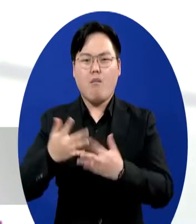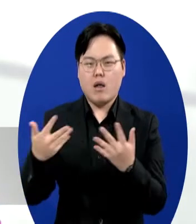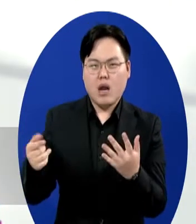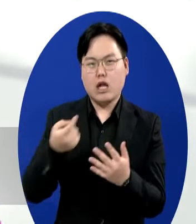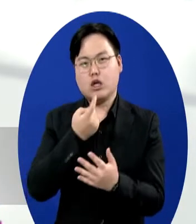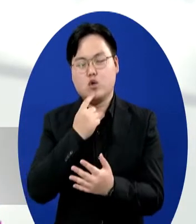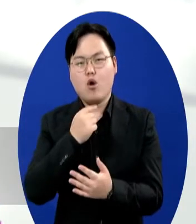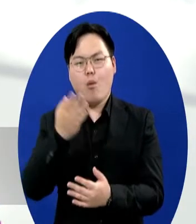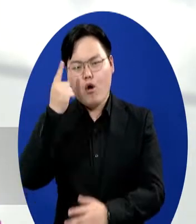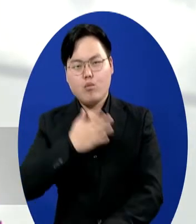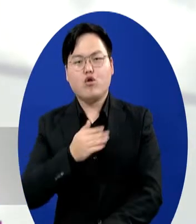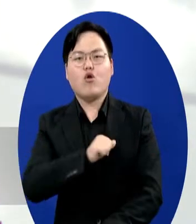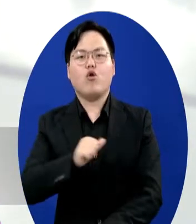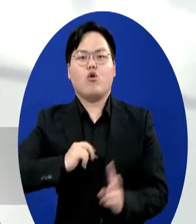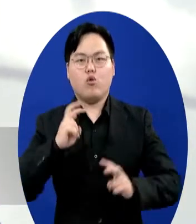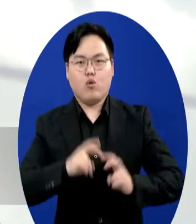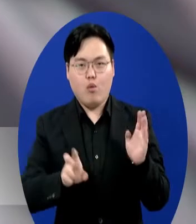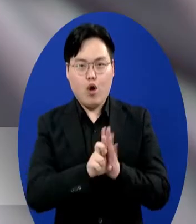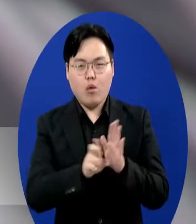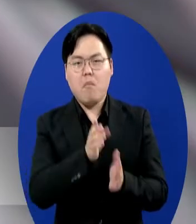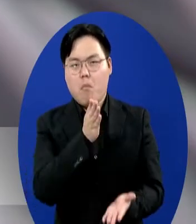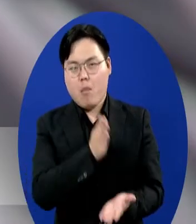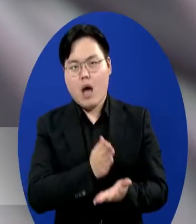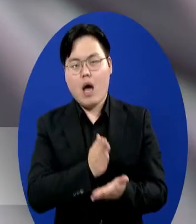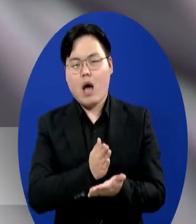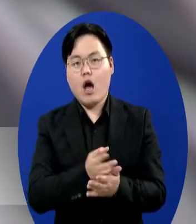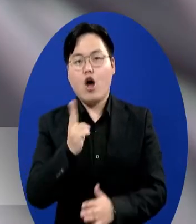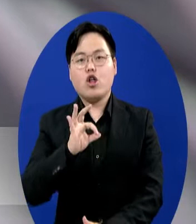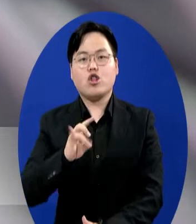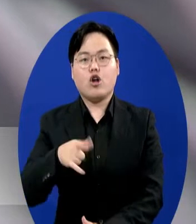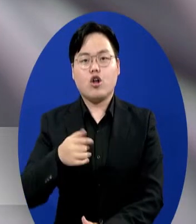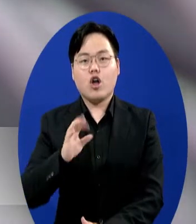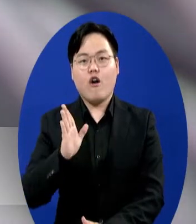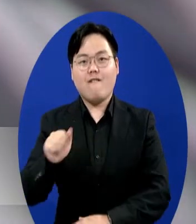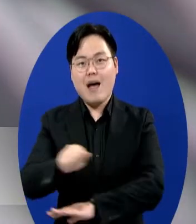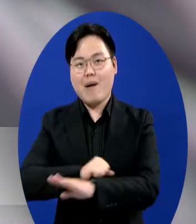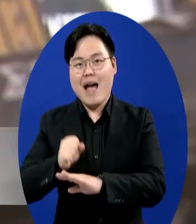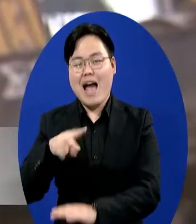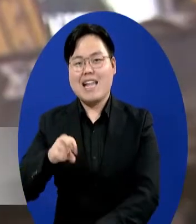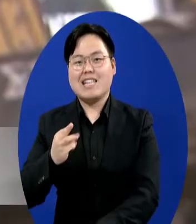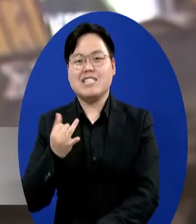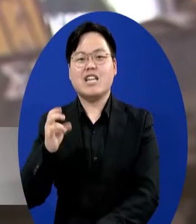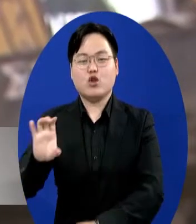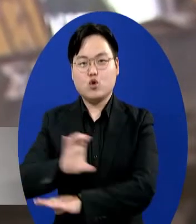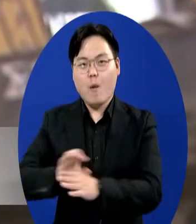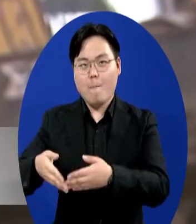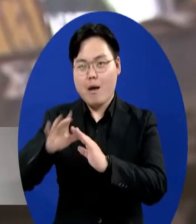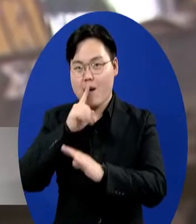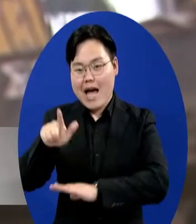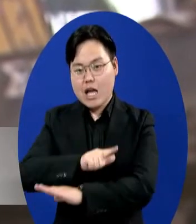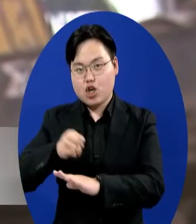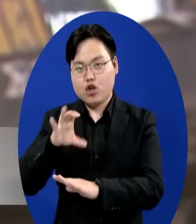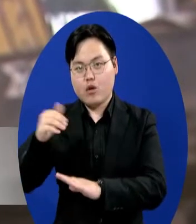хэрэгцээ арматура үйлдвэрлэх бүрэн боломж байна. Дээр дурдсан төслүүдээс гадна Дорногов аймгийн Алтан Ширээ цумд байгуулах газрын тос боловсруулах үйлдвэр нь